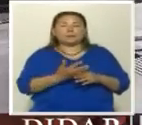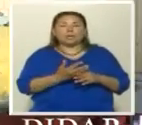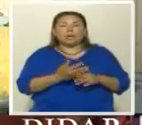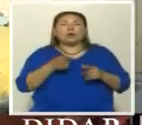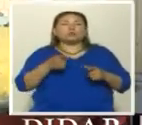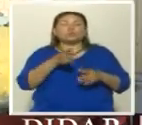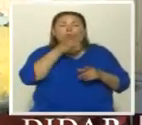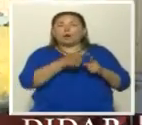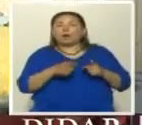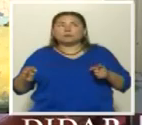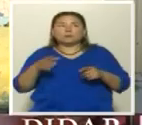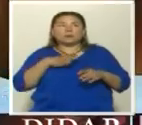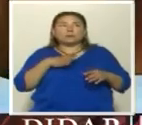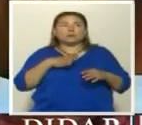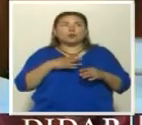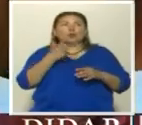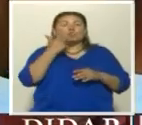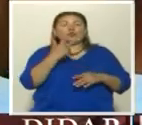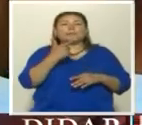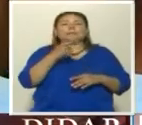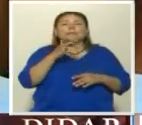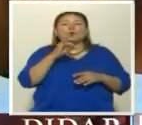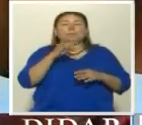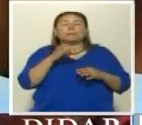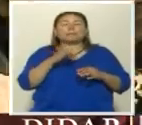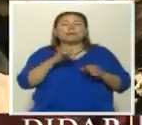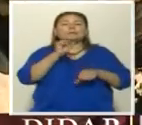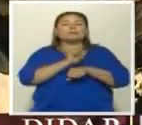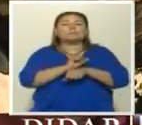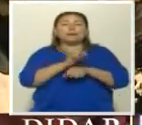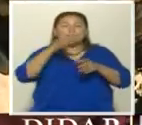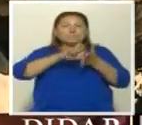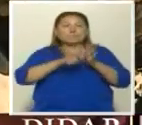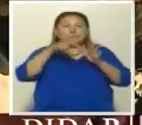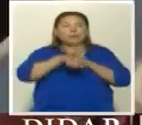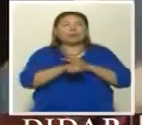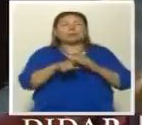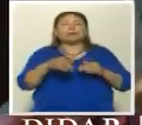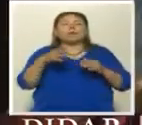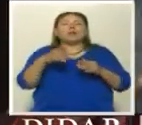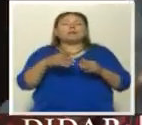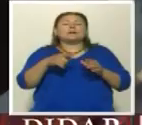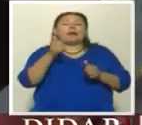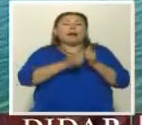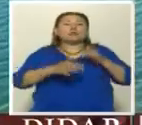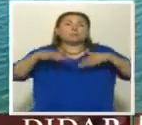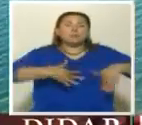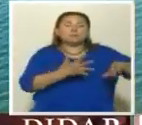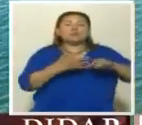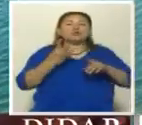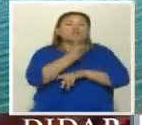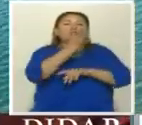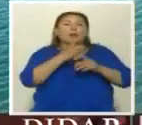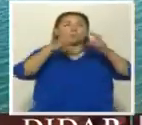Осы аумақта 4 гидробекет және 3 гидрометеорологиялық станция жұмыс істейді. Ондағы мамандар теңіз суын тәулігіне 4 рет өлшейді.